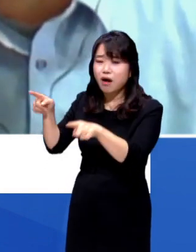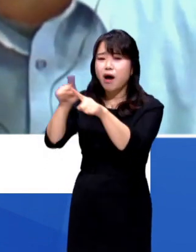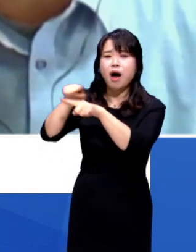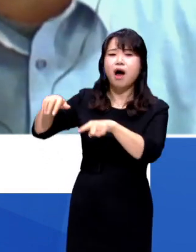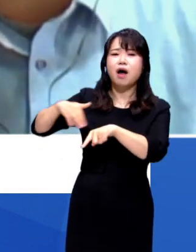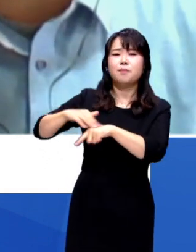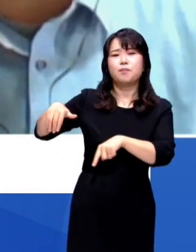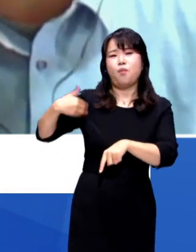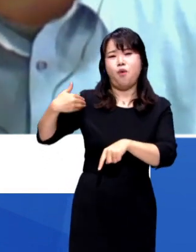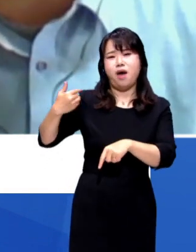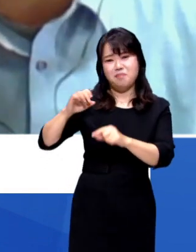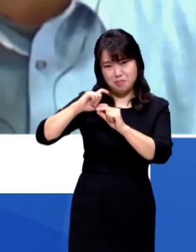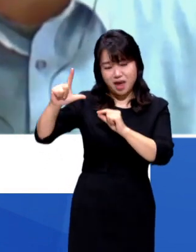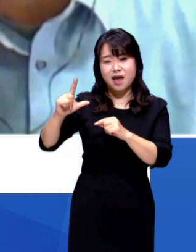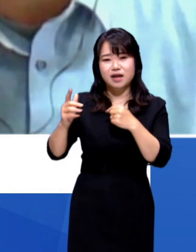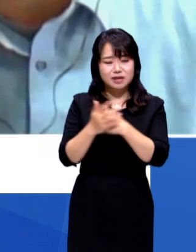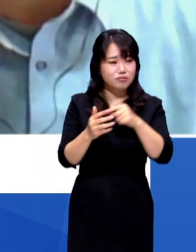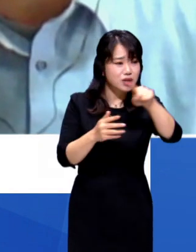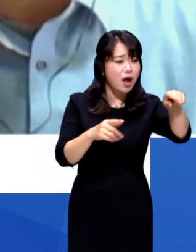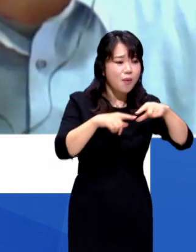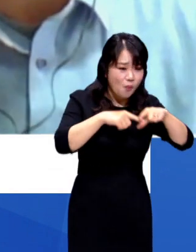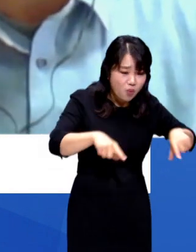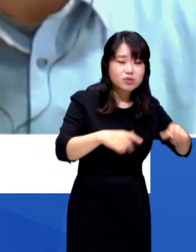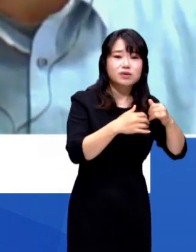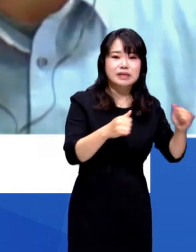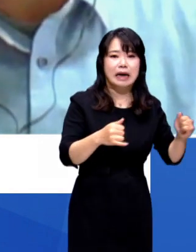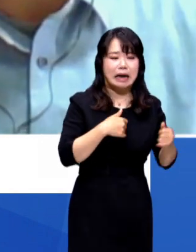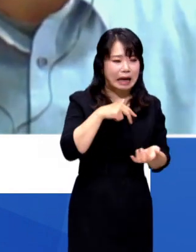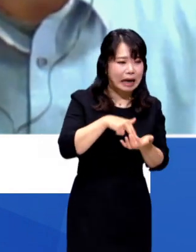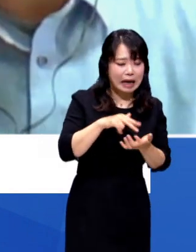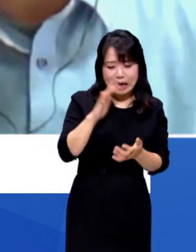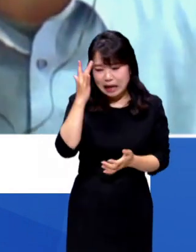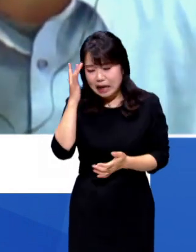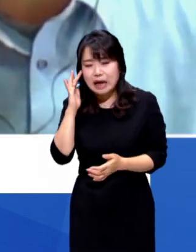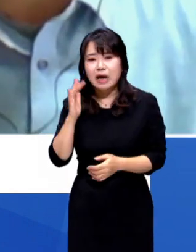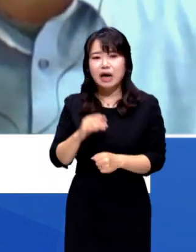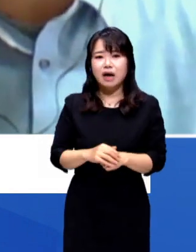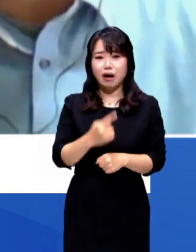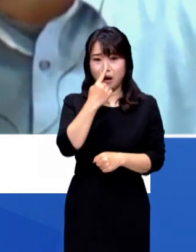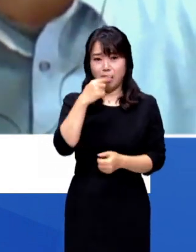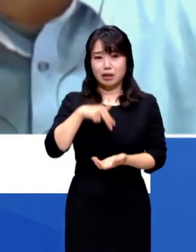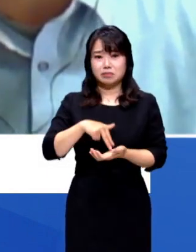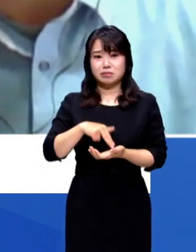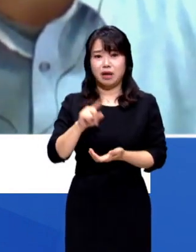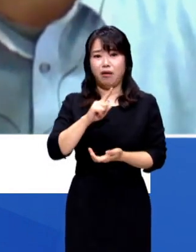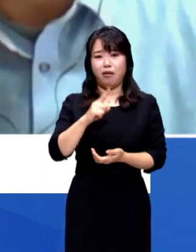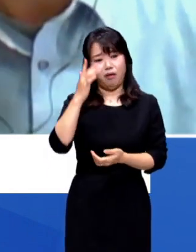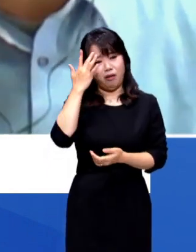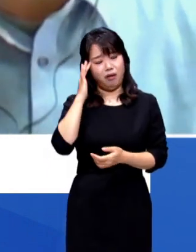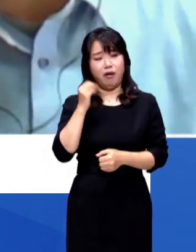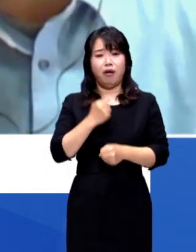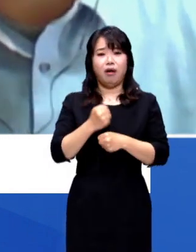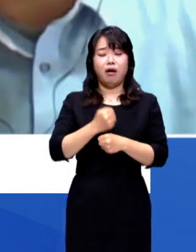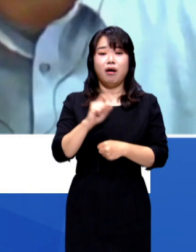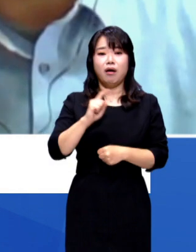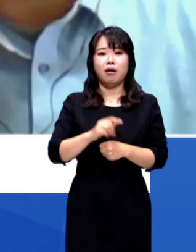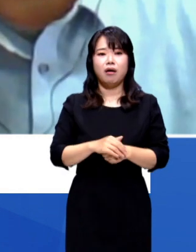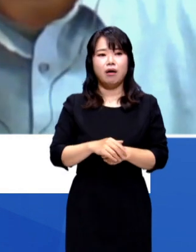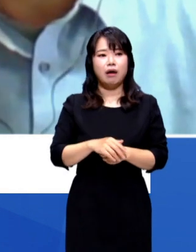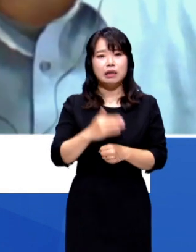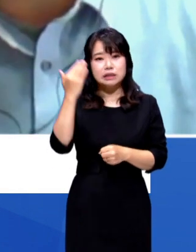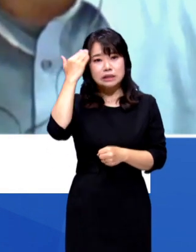모르는 그 비전문가적인 입장에서 접근을 하다 보니까 저 같은 경우도 겪은 상황이지만은 일단 알아야